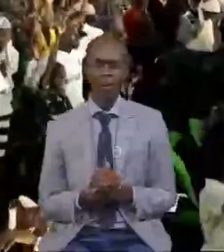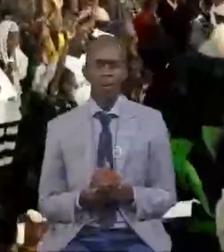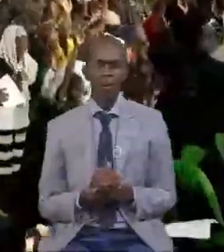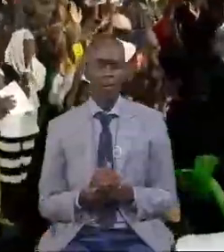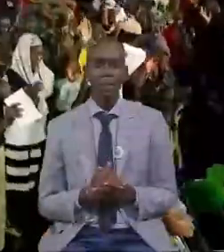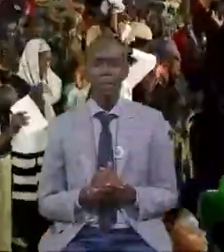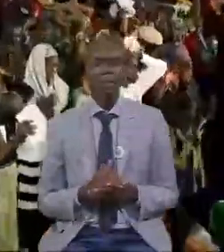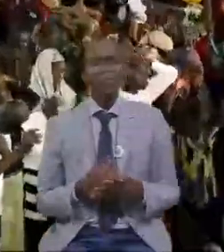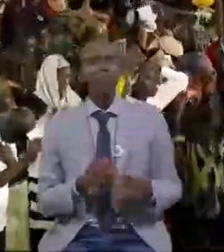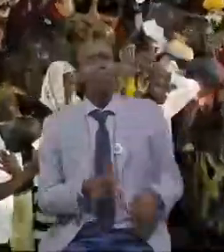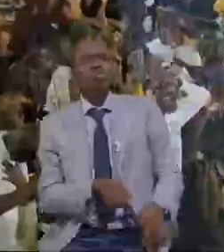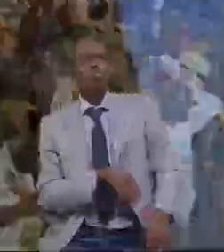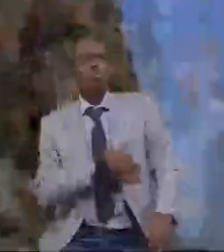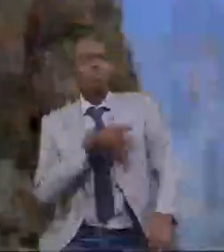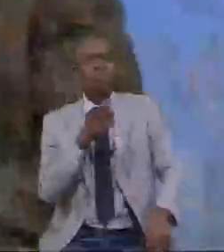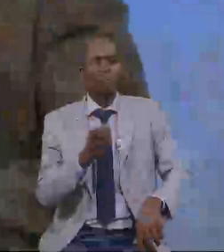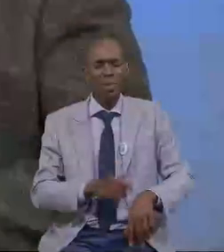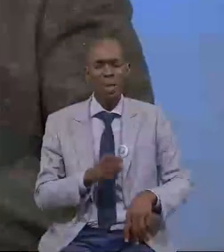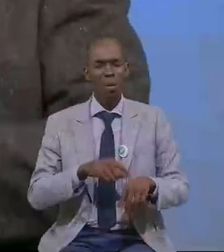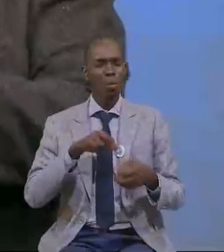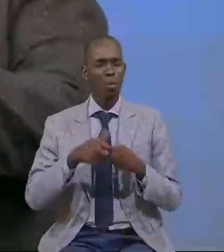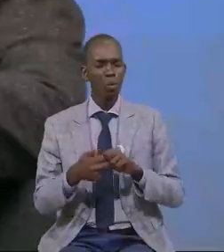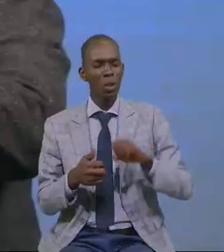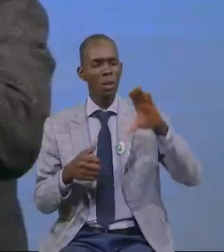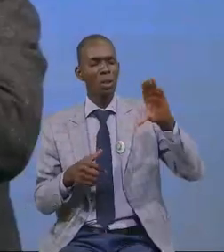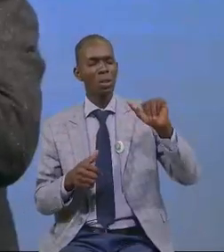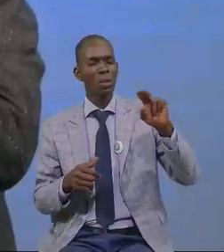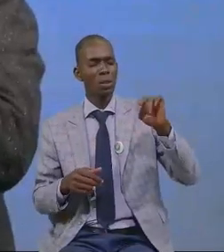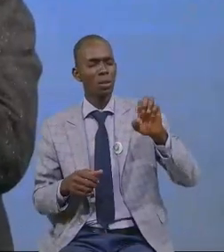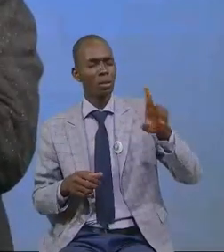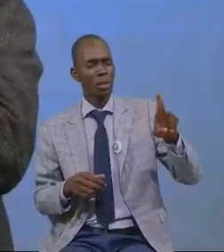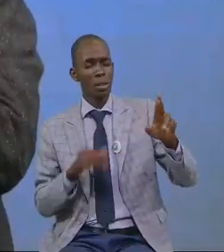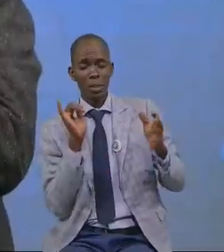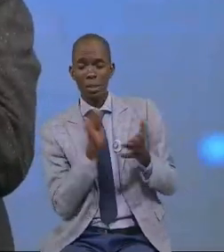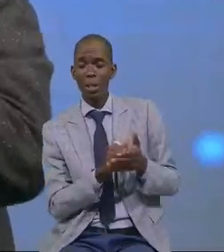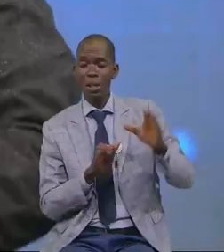Les problèmes de longue date, le cancer, ce cancer-là,